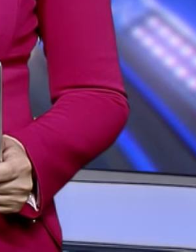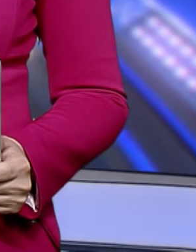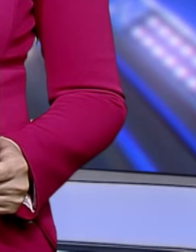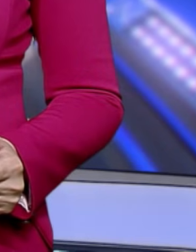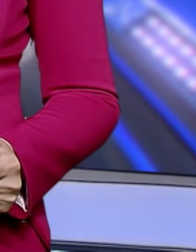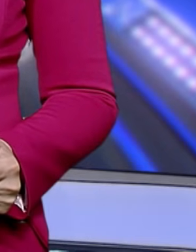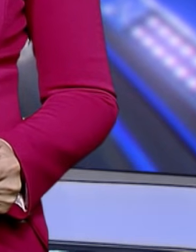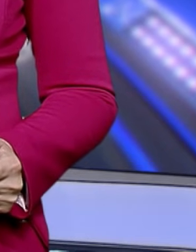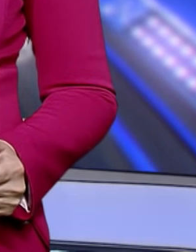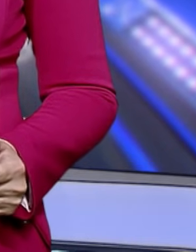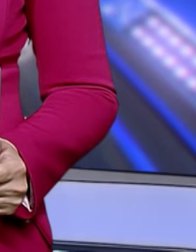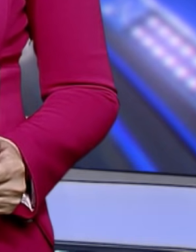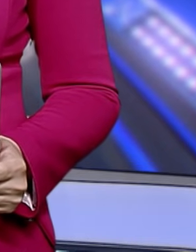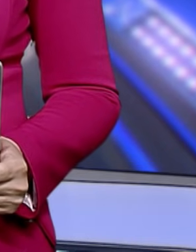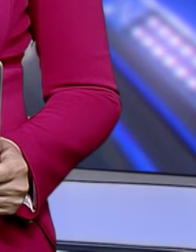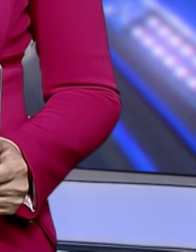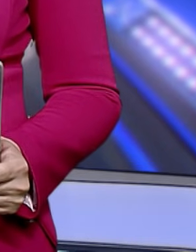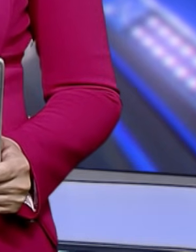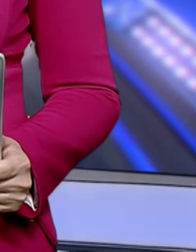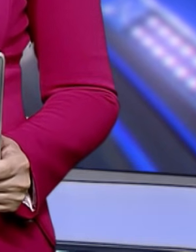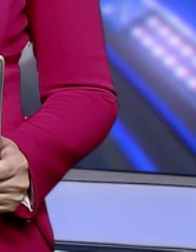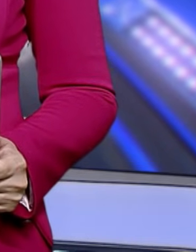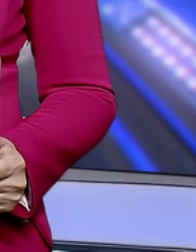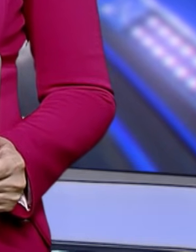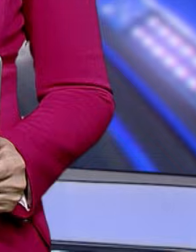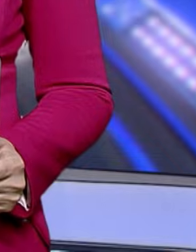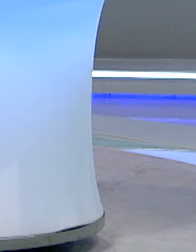Спортын мэдээллийг хүргэлээ. Хамт үзэгч та бүхэнд баярлалаа.